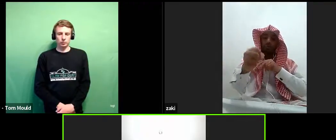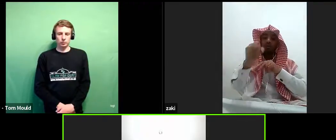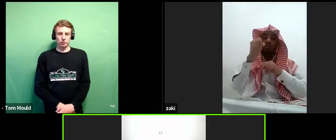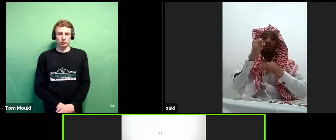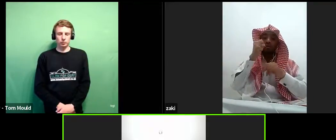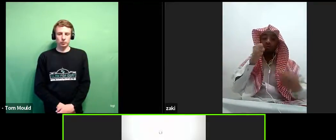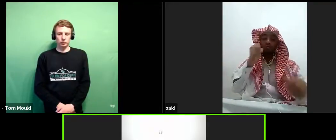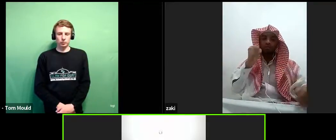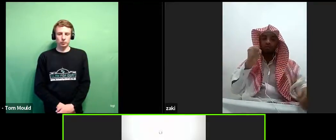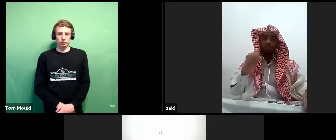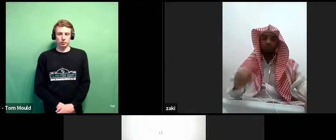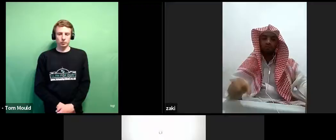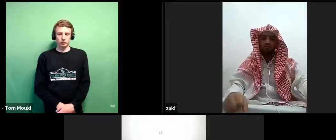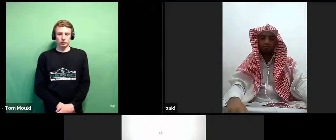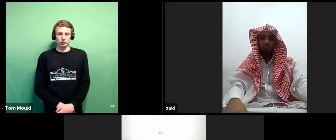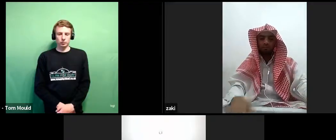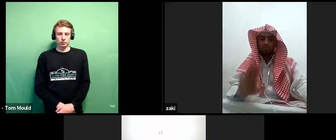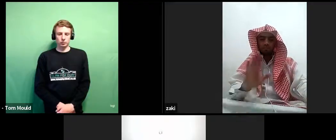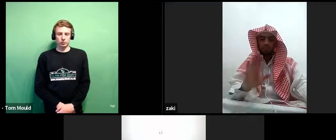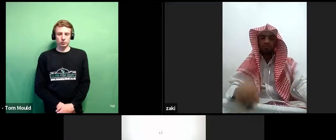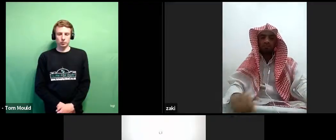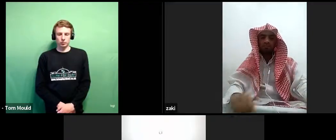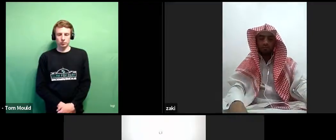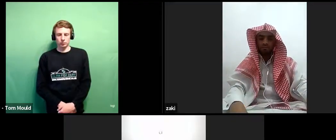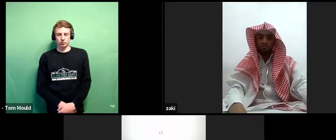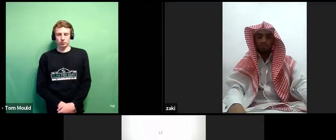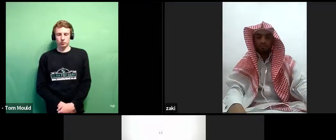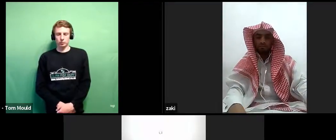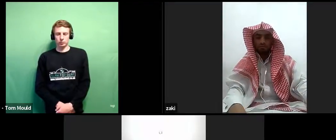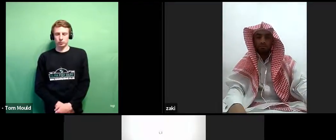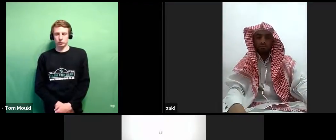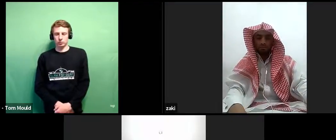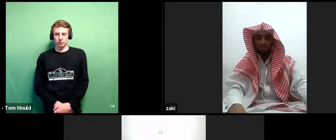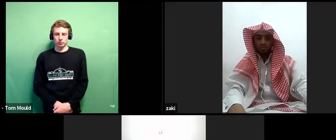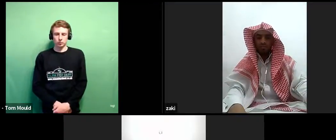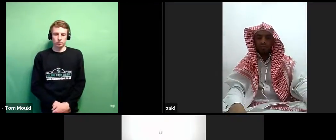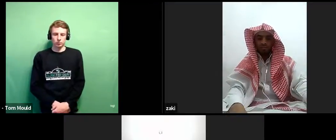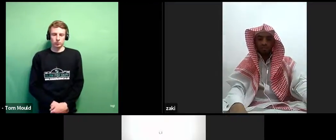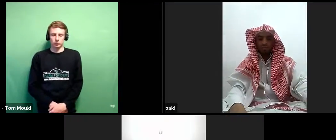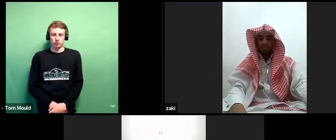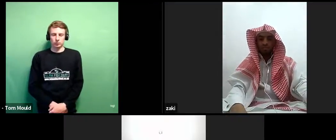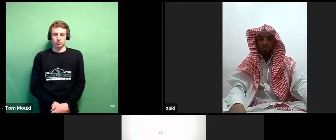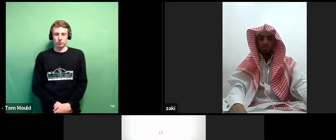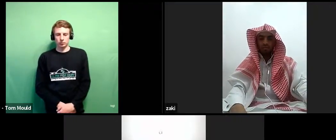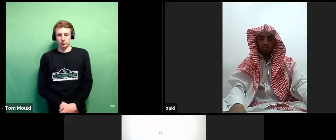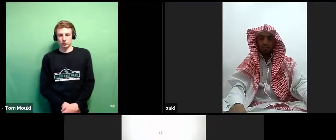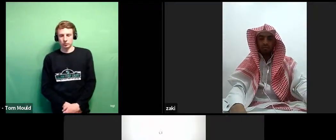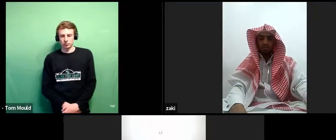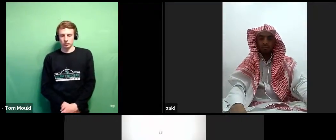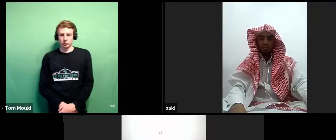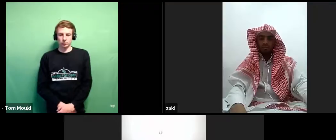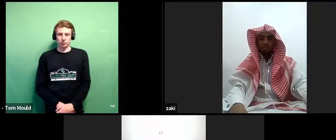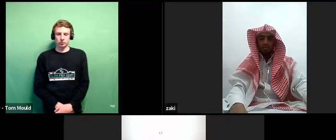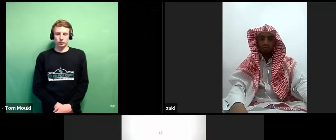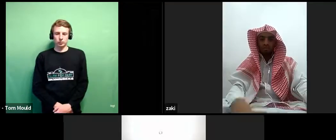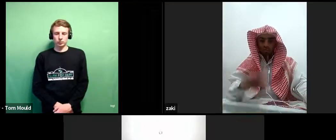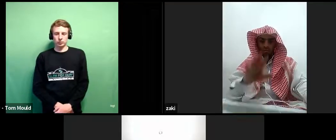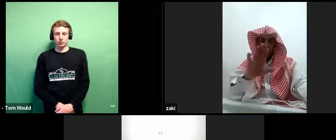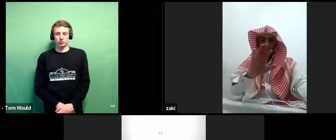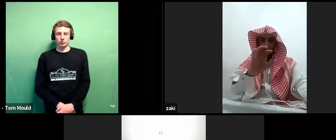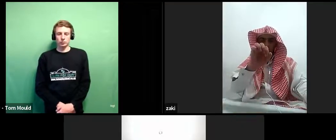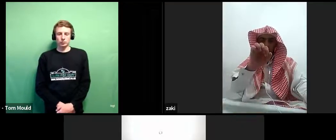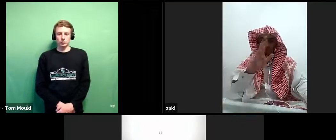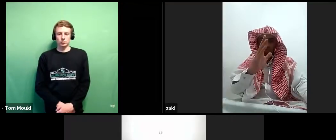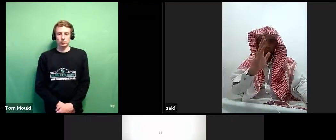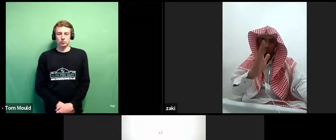العذاب. حسمك الله يبارك فيك. ممكن تقرأون آية